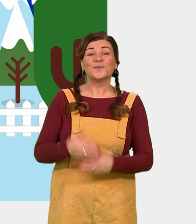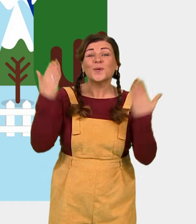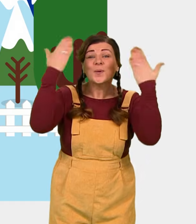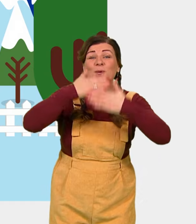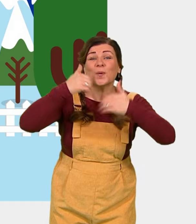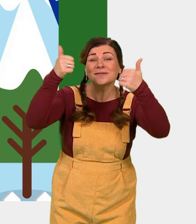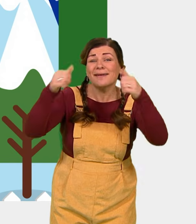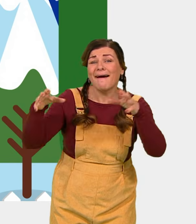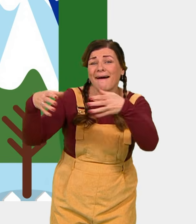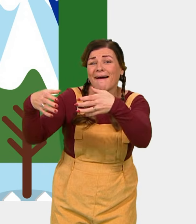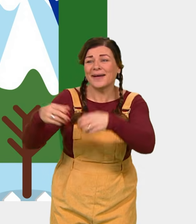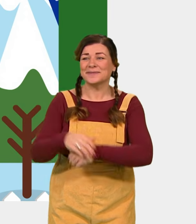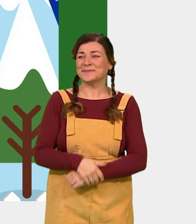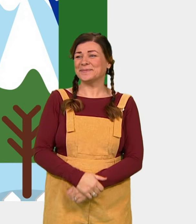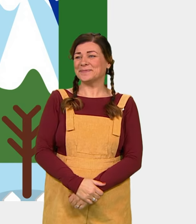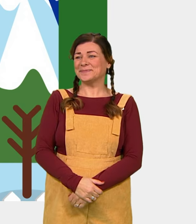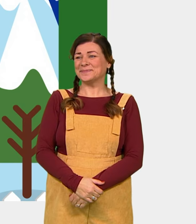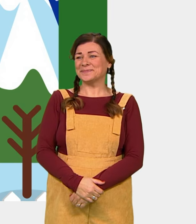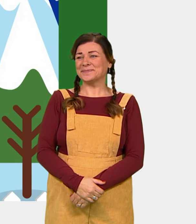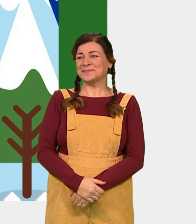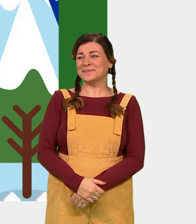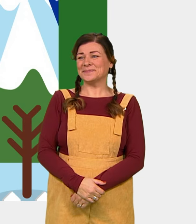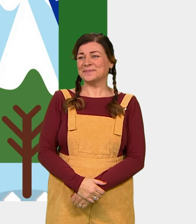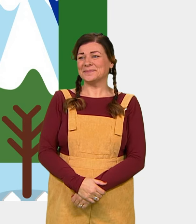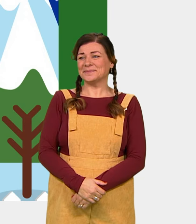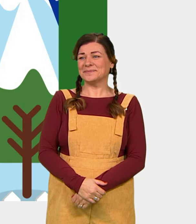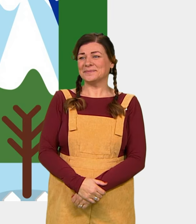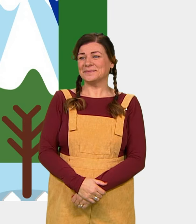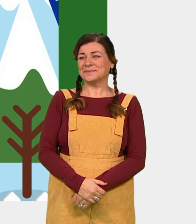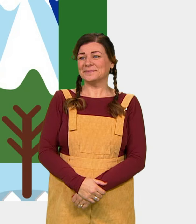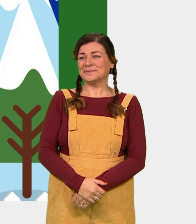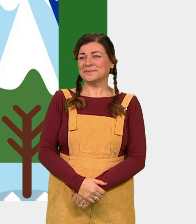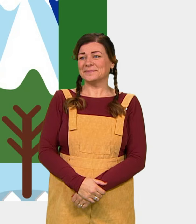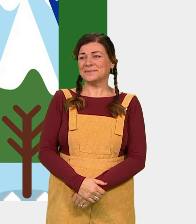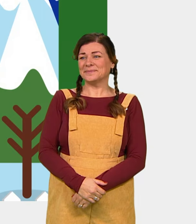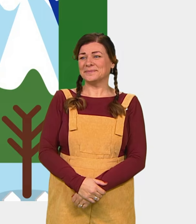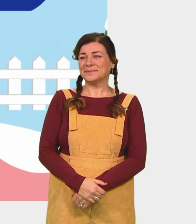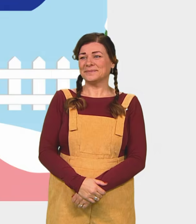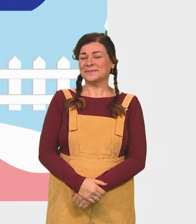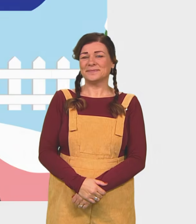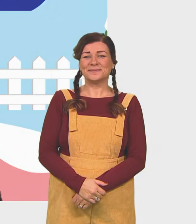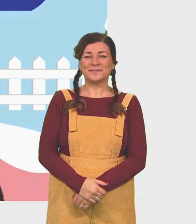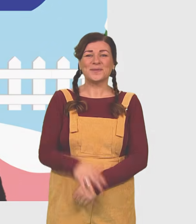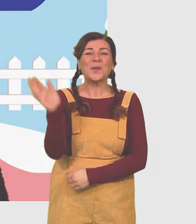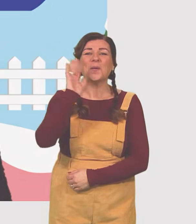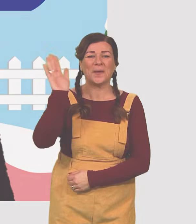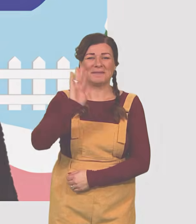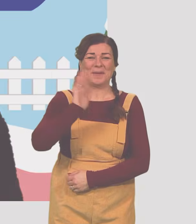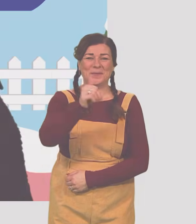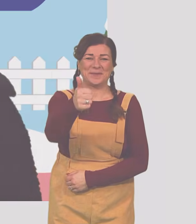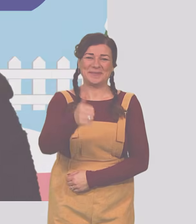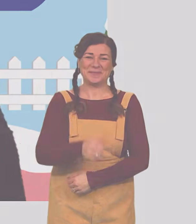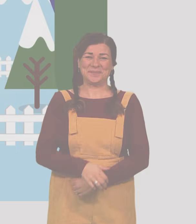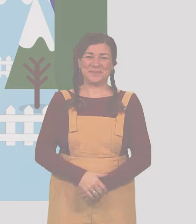Nos da, Gryw! Hwyl fawr, bawb.